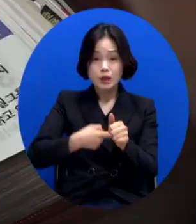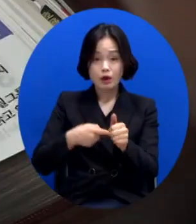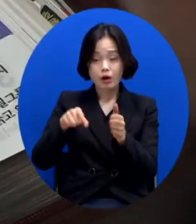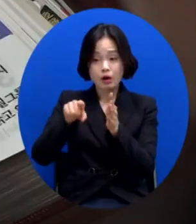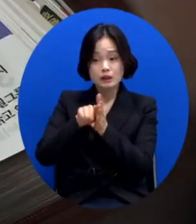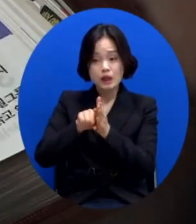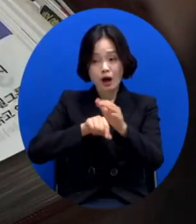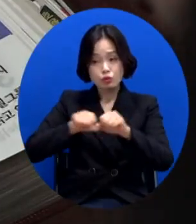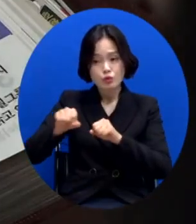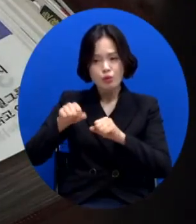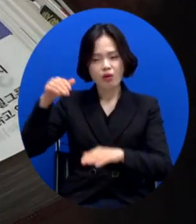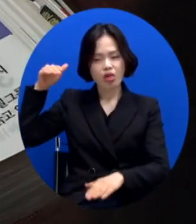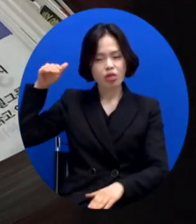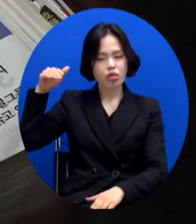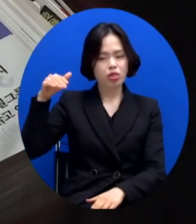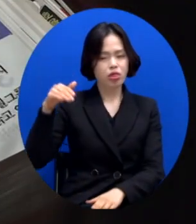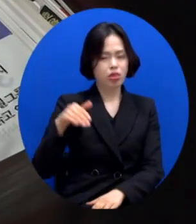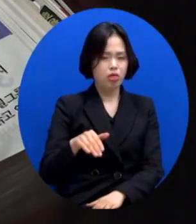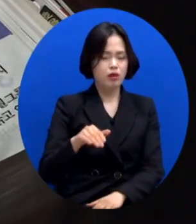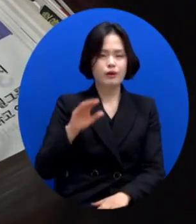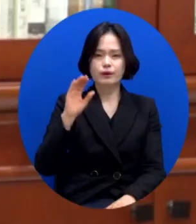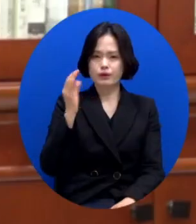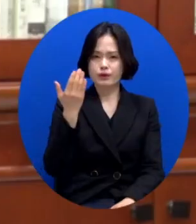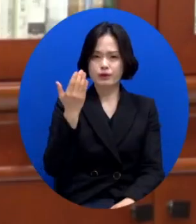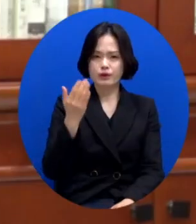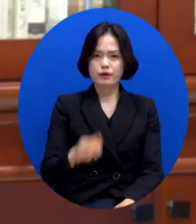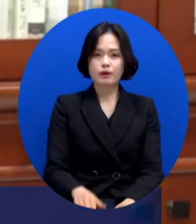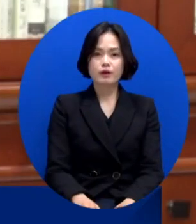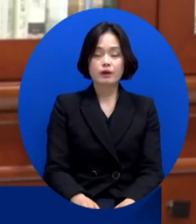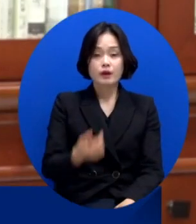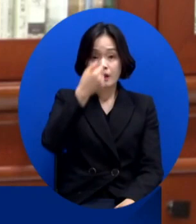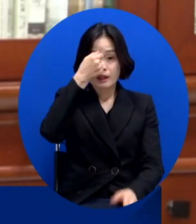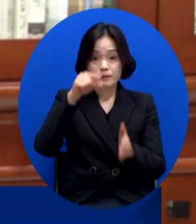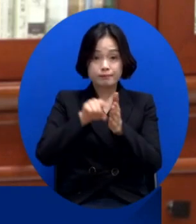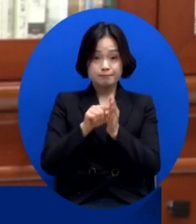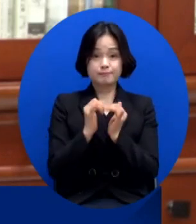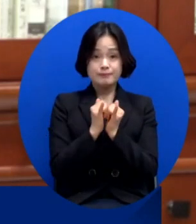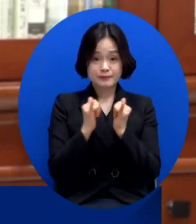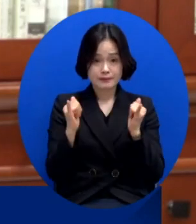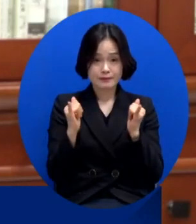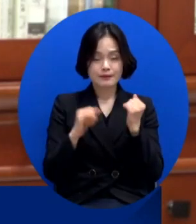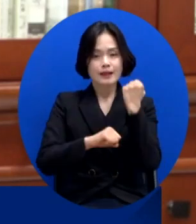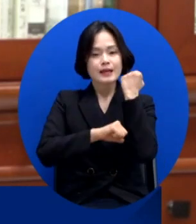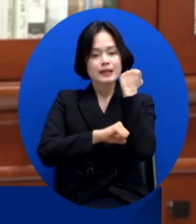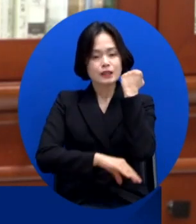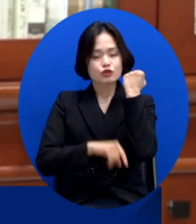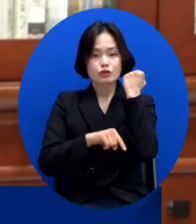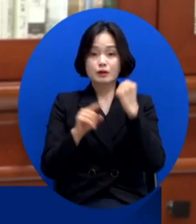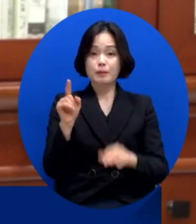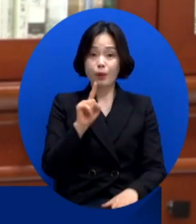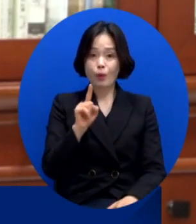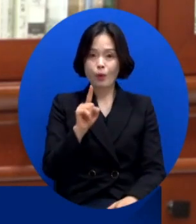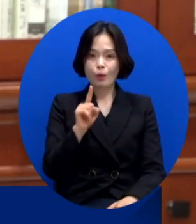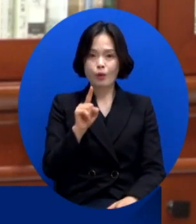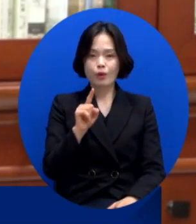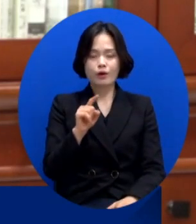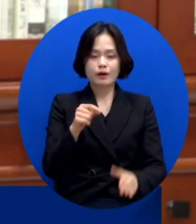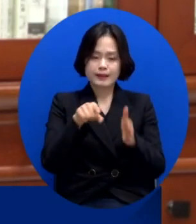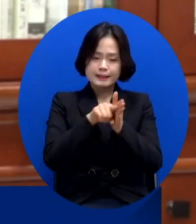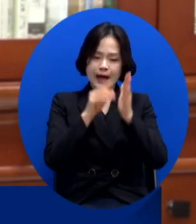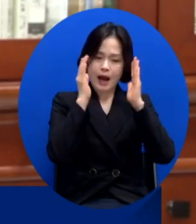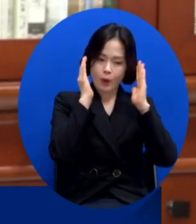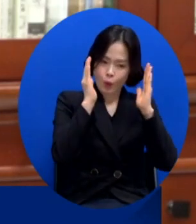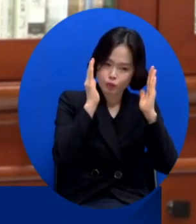자연스럽게 어려워진다는 준다니 따릅니다 우리 신자들은 기준이 신학이나 내가 가진 생각이 아니라